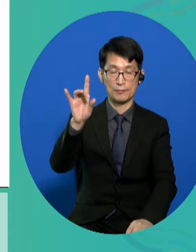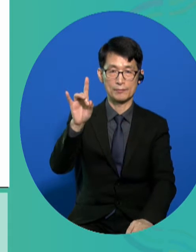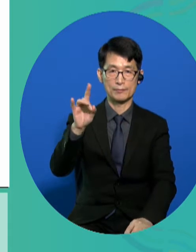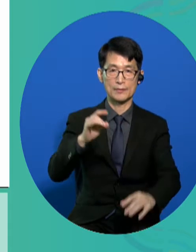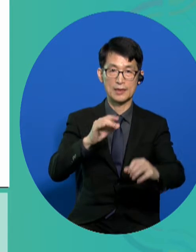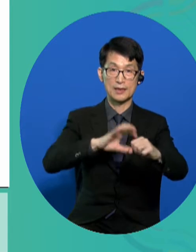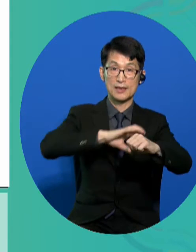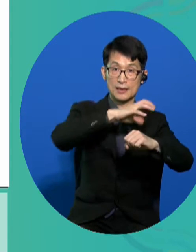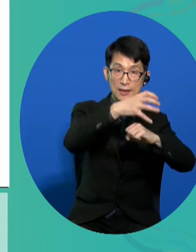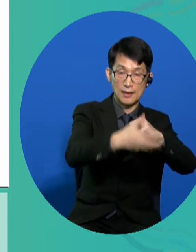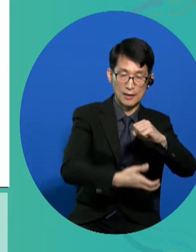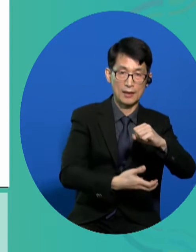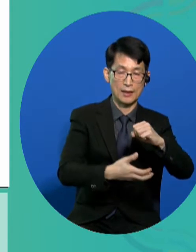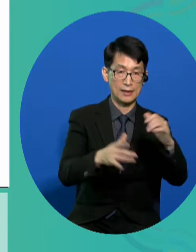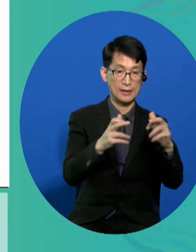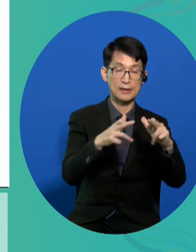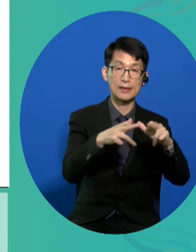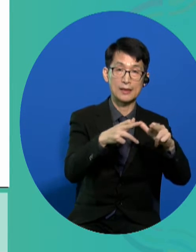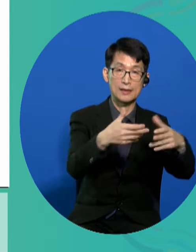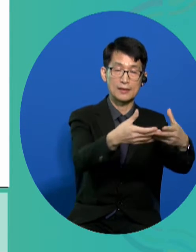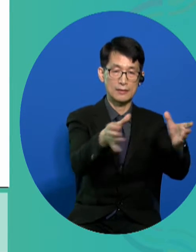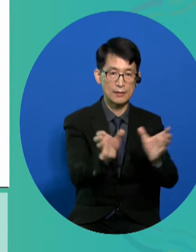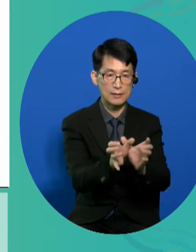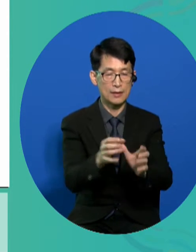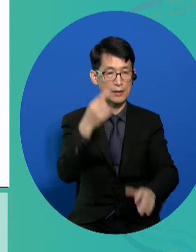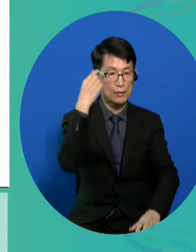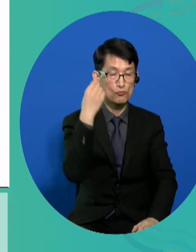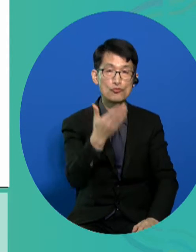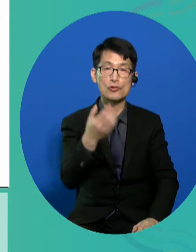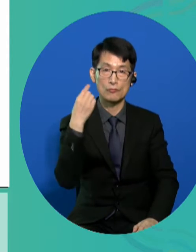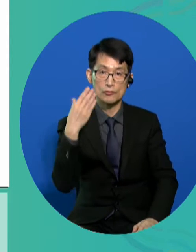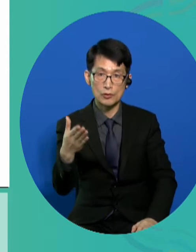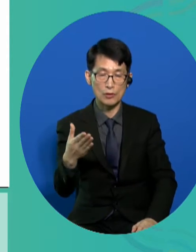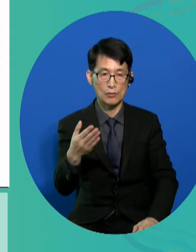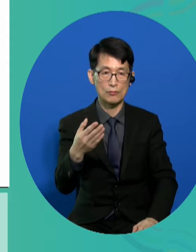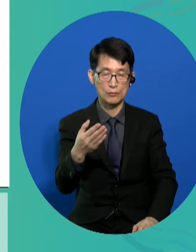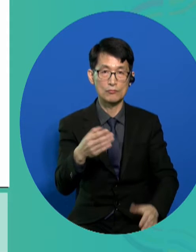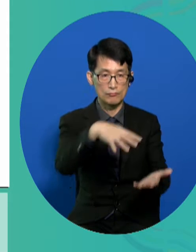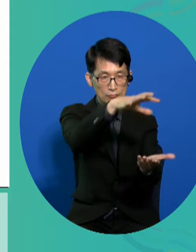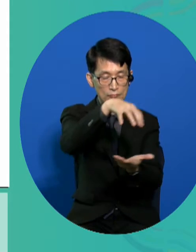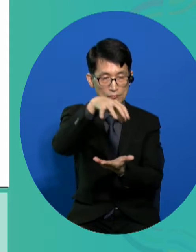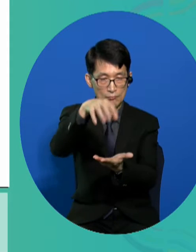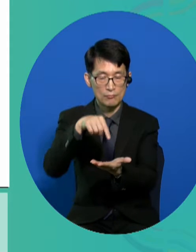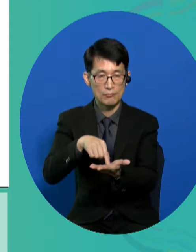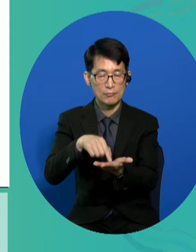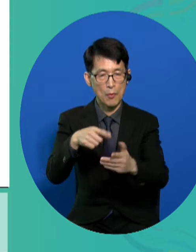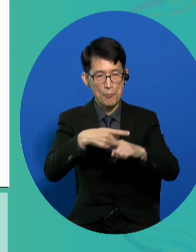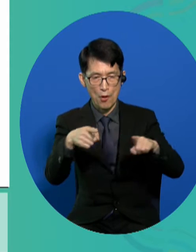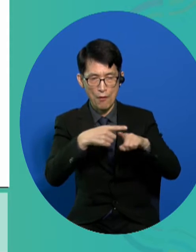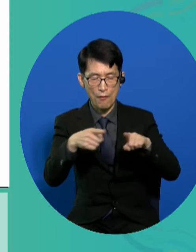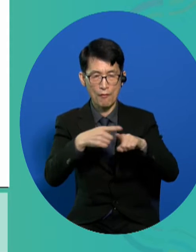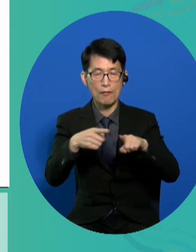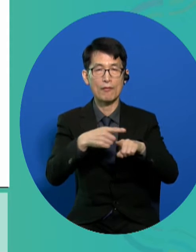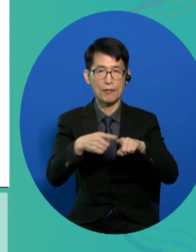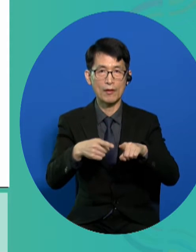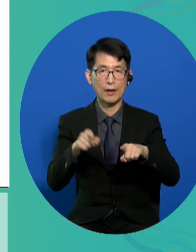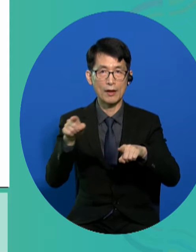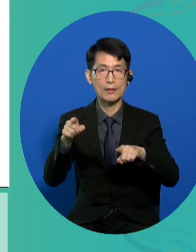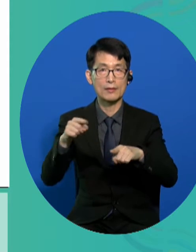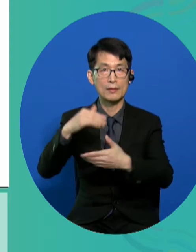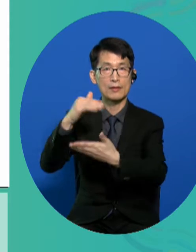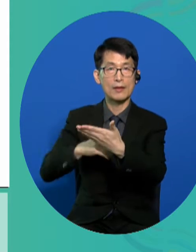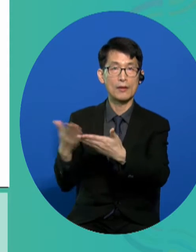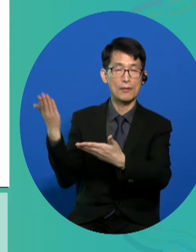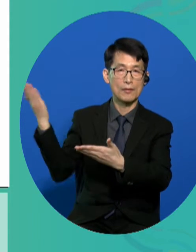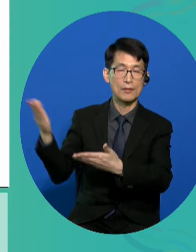단체 및 시민사회 단체와 협력하여 각 국가가 접근성 및 디지털 포용성에 대해 얼마나 발전하고 있는지 평가합니다. 그 결과를 DARE 인덱스에 담고